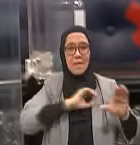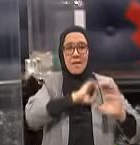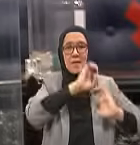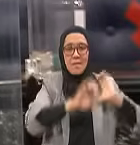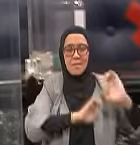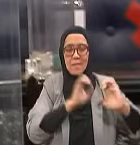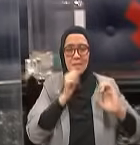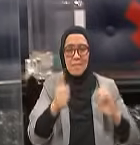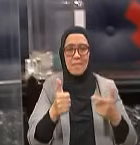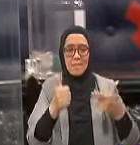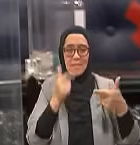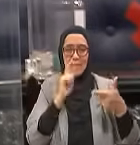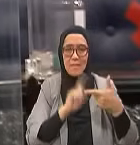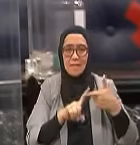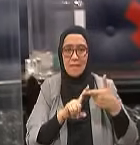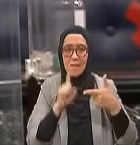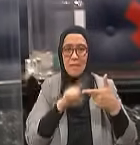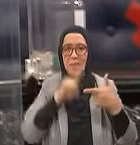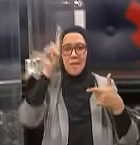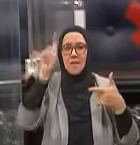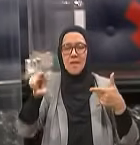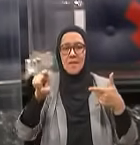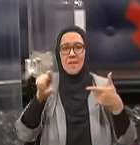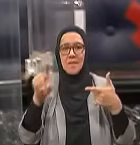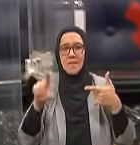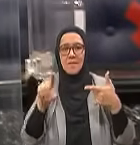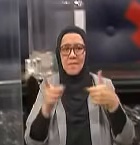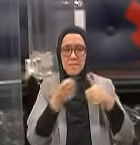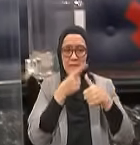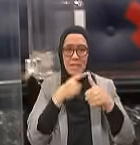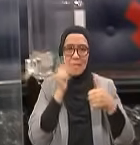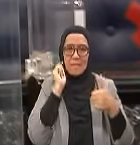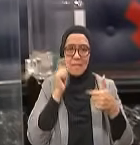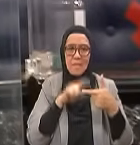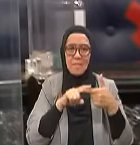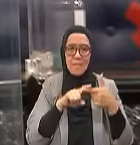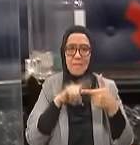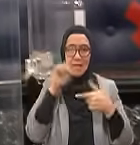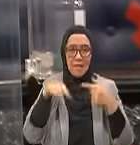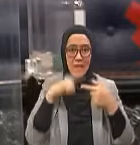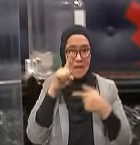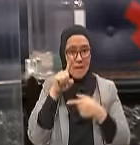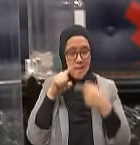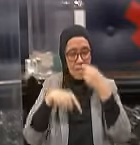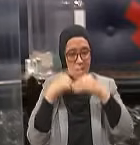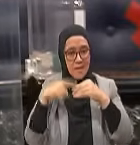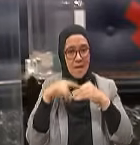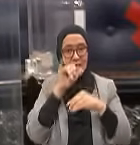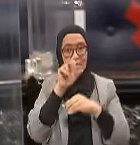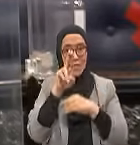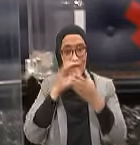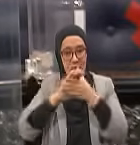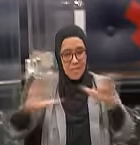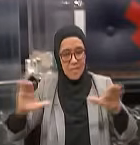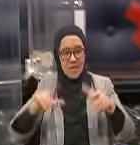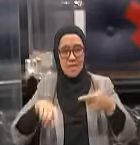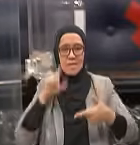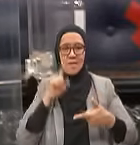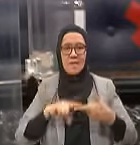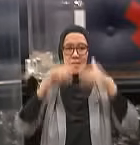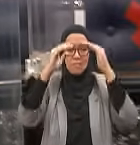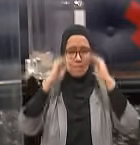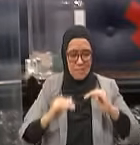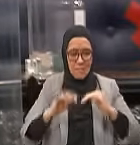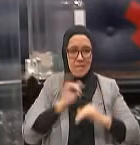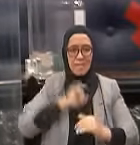salam ta soalnya bertambah tadi semacam tamat oke nah di Sutet selain dia beli pulsanya habis Hendra